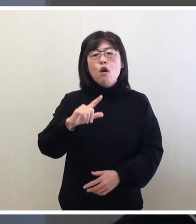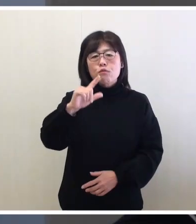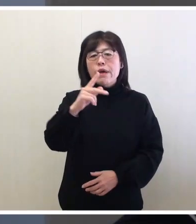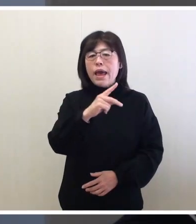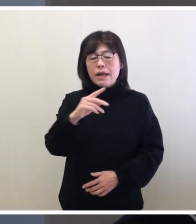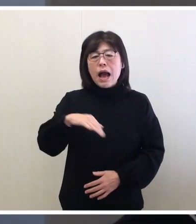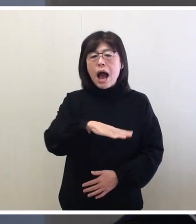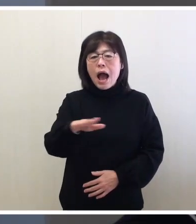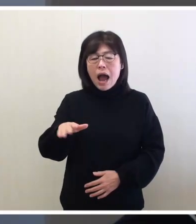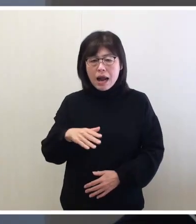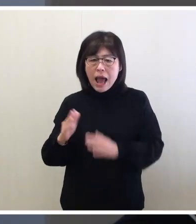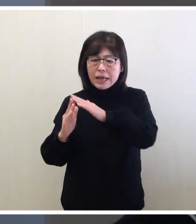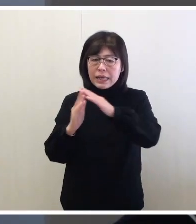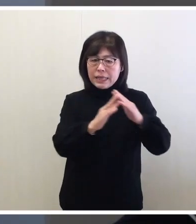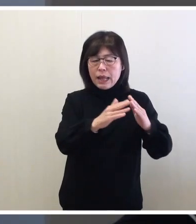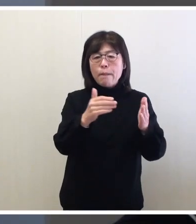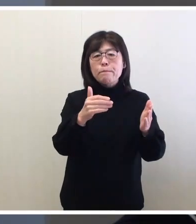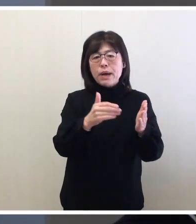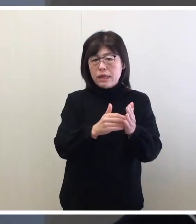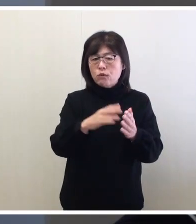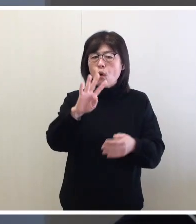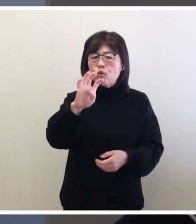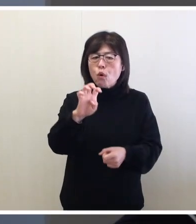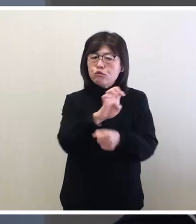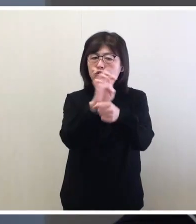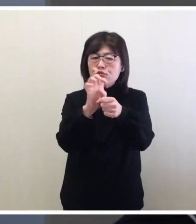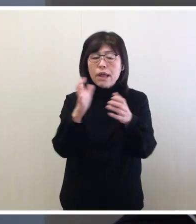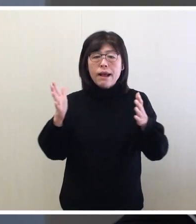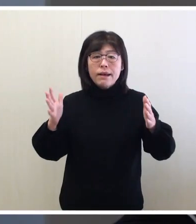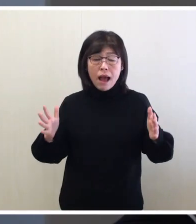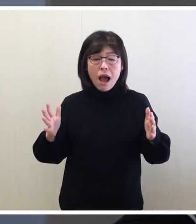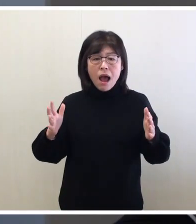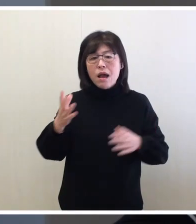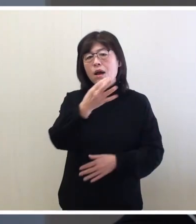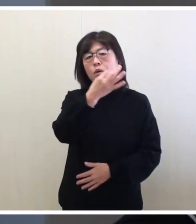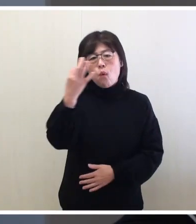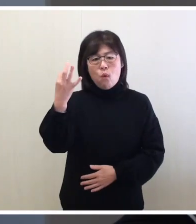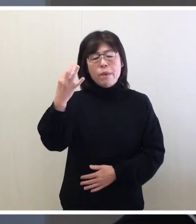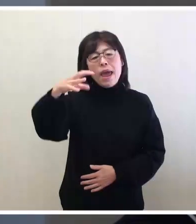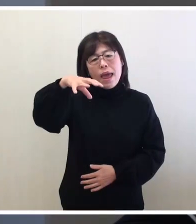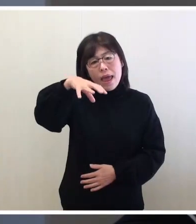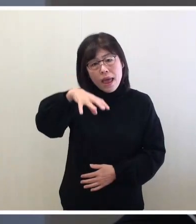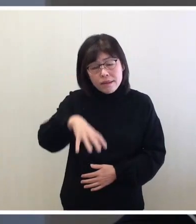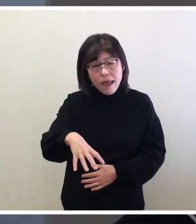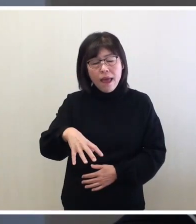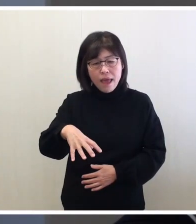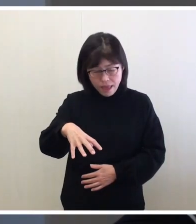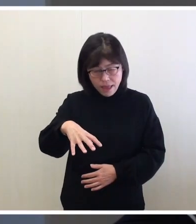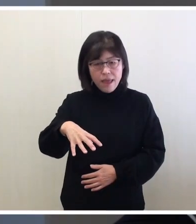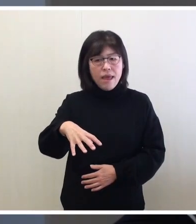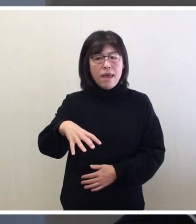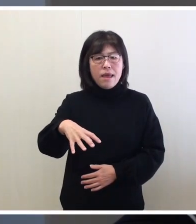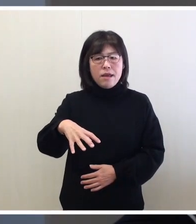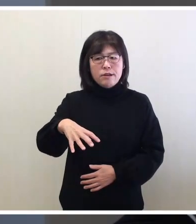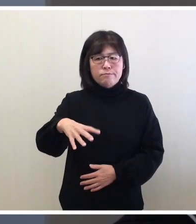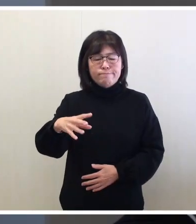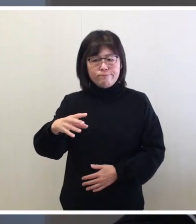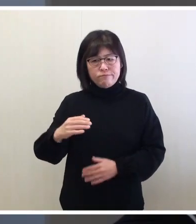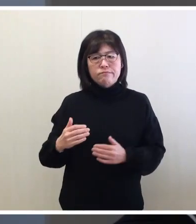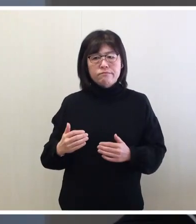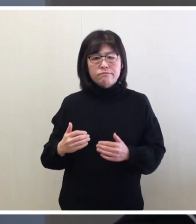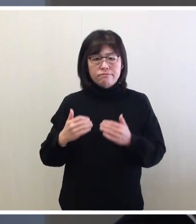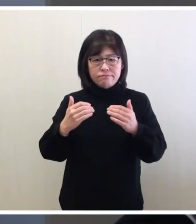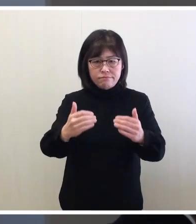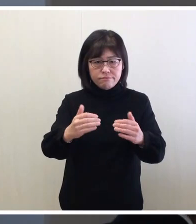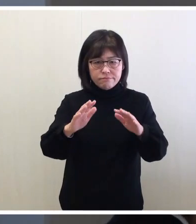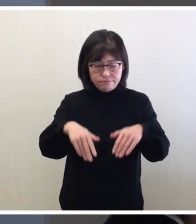1929年西宮上ヶ原キャンパス移転までの早々期の40年間、本学は神戸の地で発展を